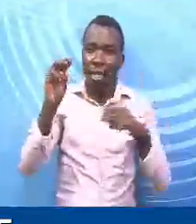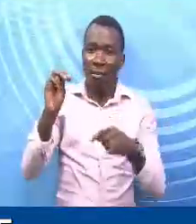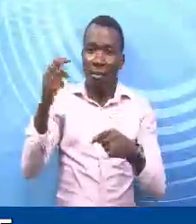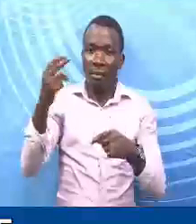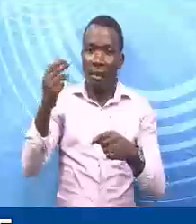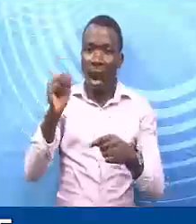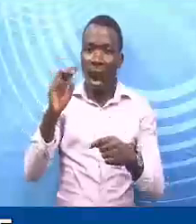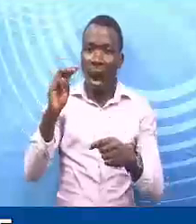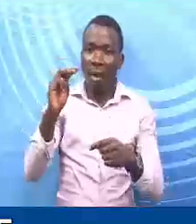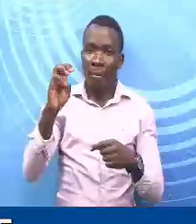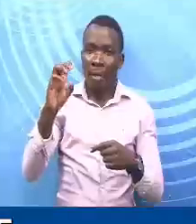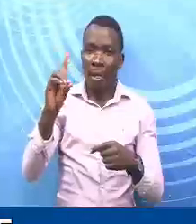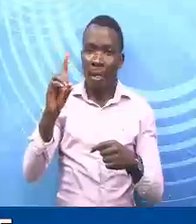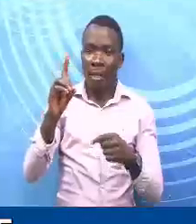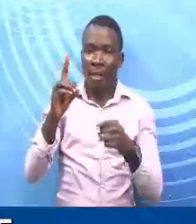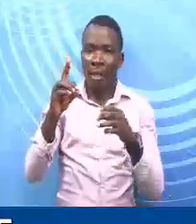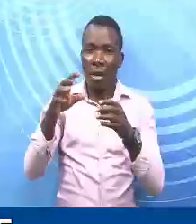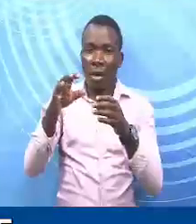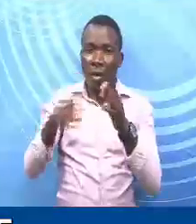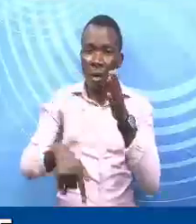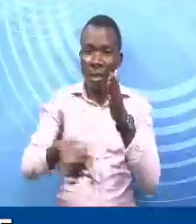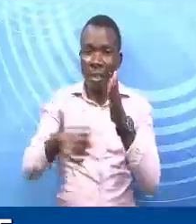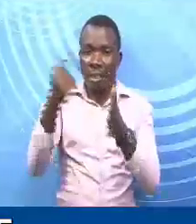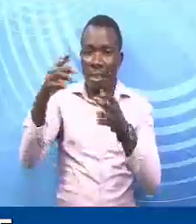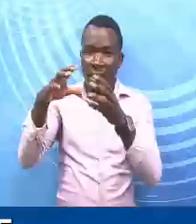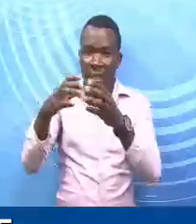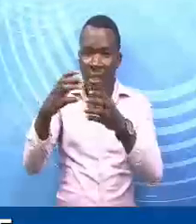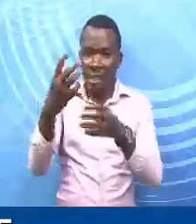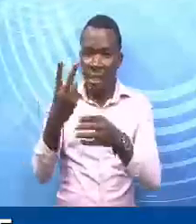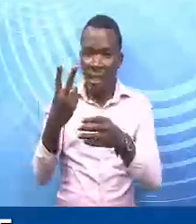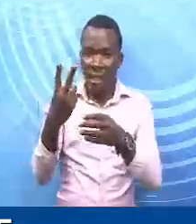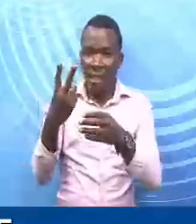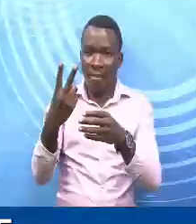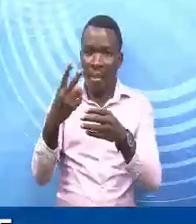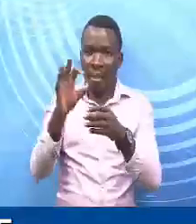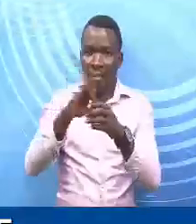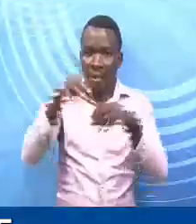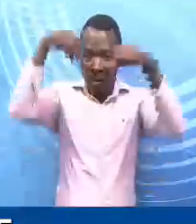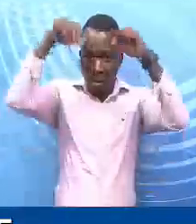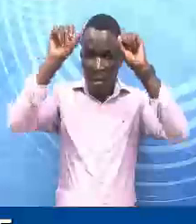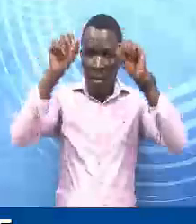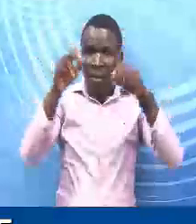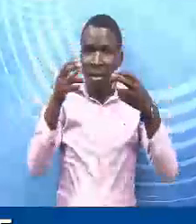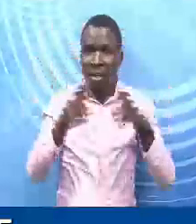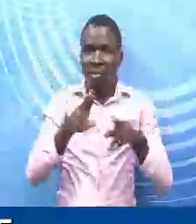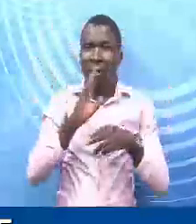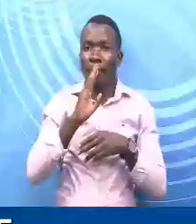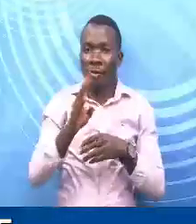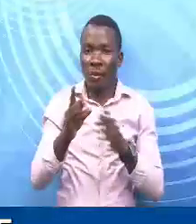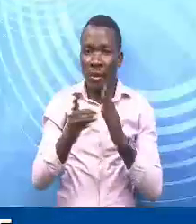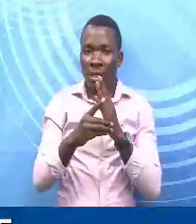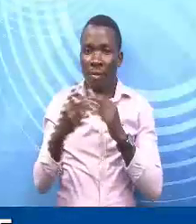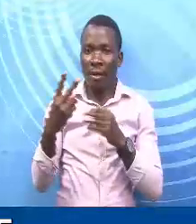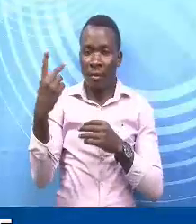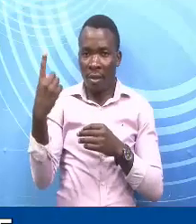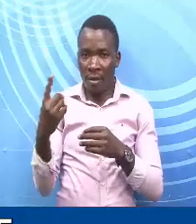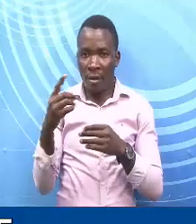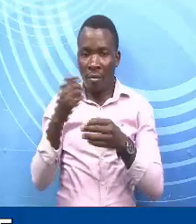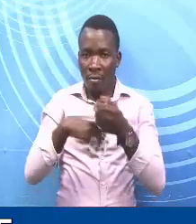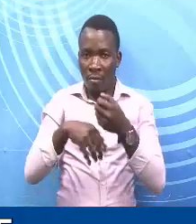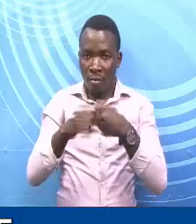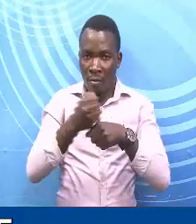watsinze icyiciro cya kabiri cy'amatora ya perezida cyabaye ku cyumweru tariki 21 Gashyantare uyu mwaka. Mohamed Bazoum